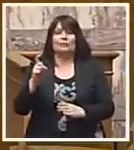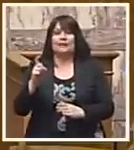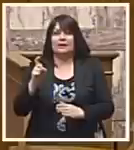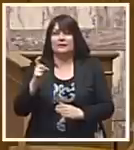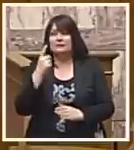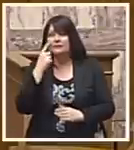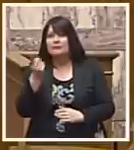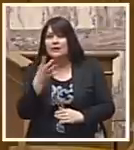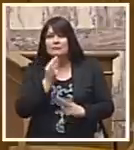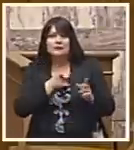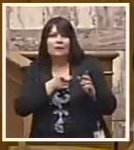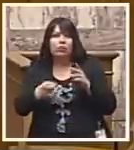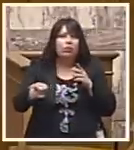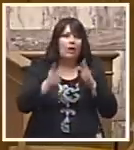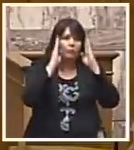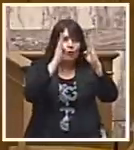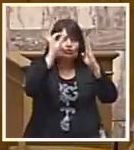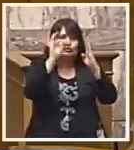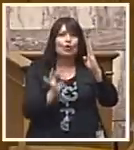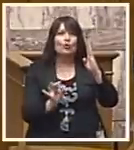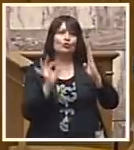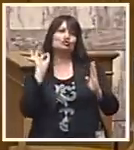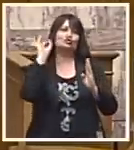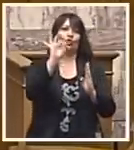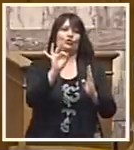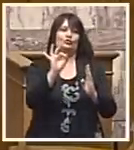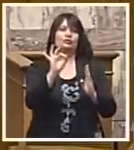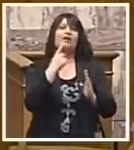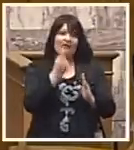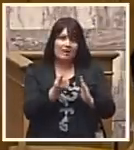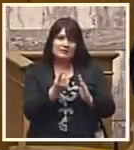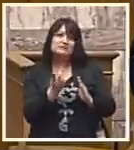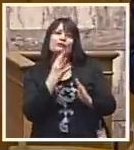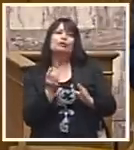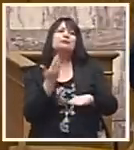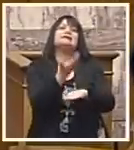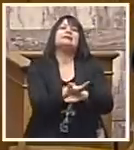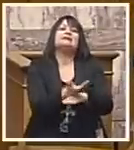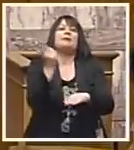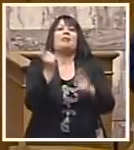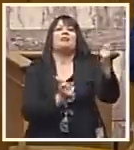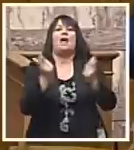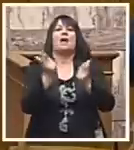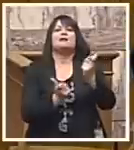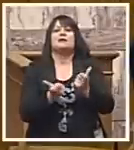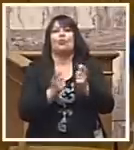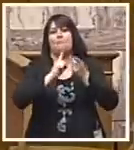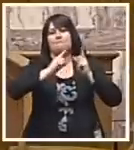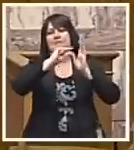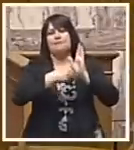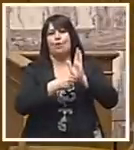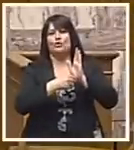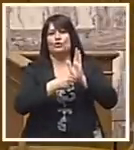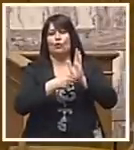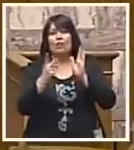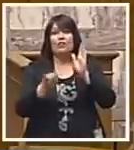τους τόκους. Αυτή είναι η αριθμή. Να γιατί μπήκαμε στο μνημόνιο, κύριε Σαμαρά. Σχεδόν τις διπλασιάσατε μέσα σε